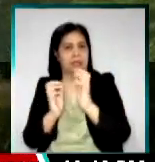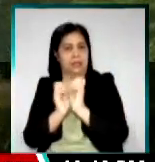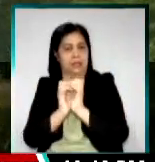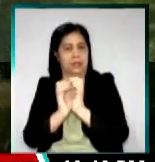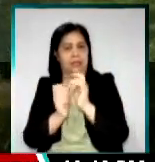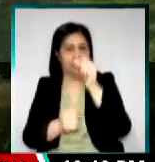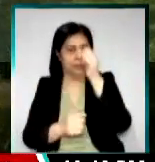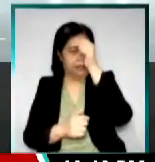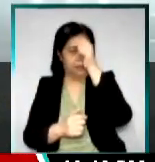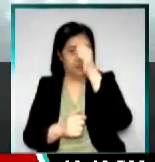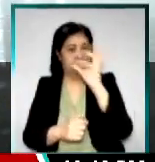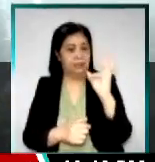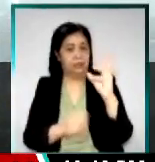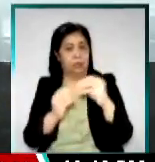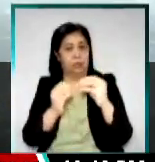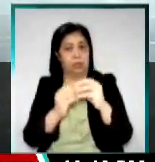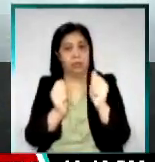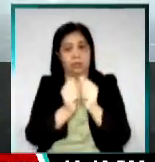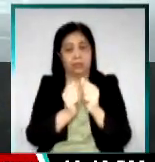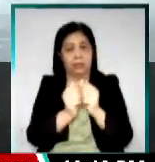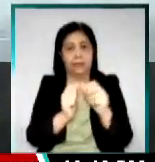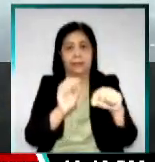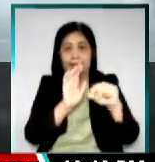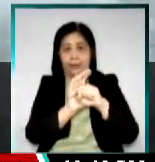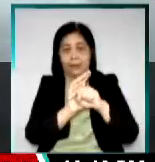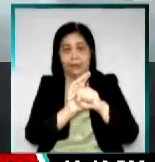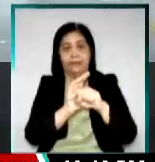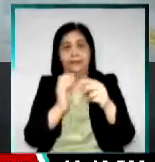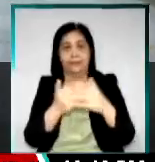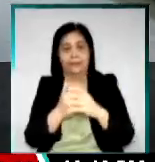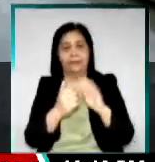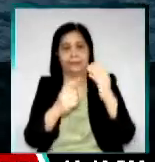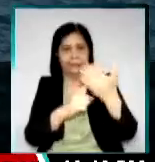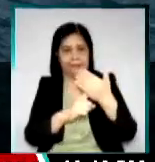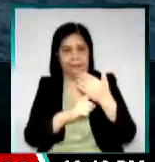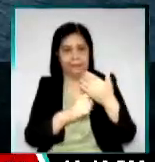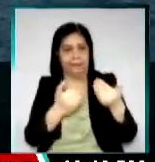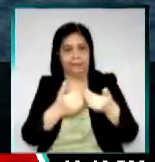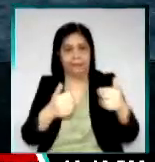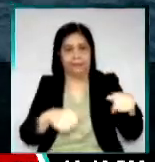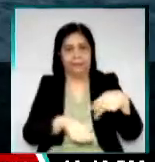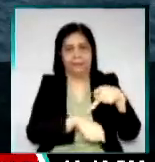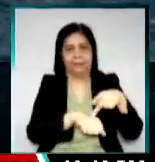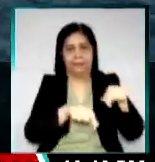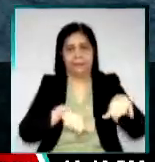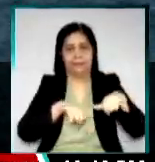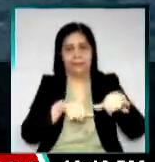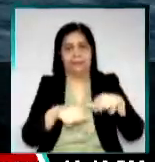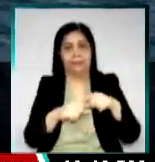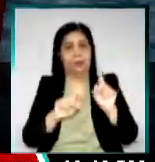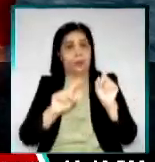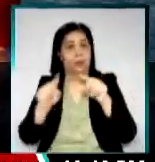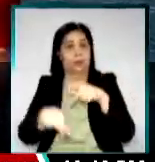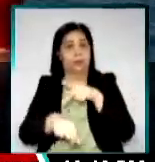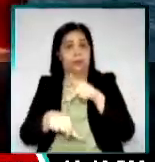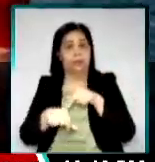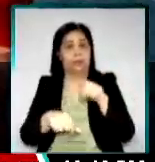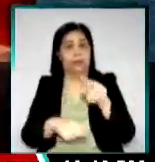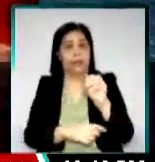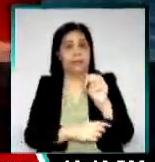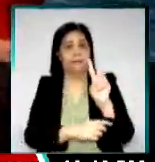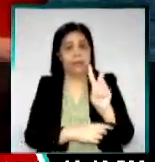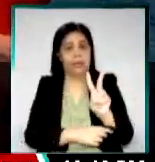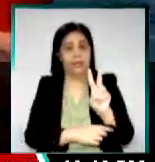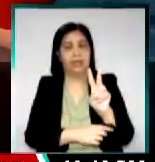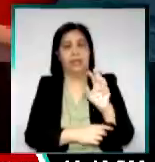6 nilang kasamahan na nagnegatibo sa COVID, naka-quarantine naman dito sa Pilipinas. Nagtungo sa Pilipinas ang MV Hilma